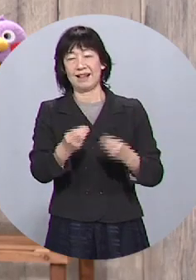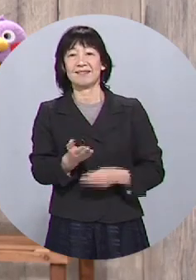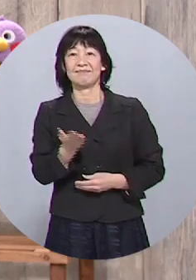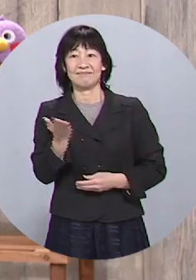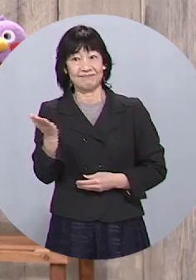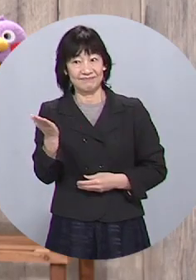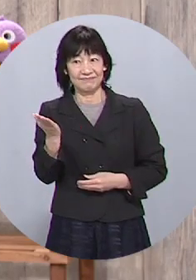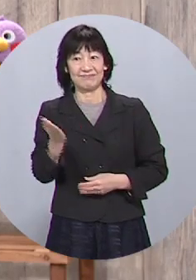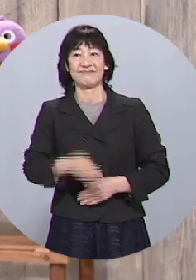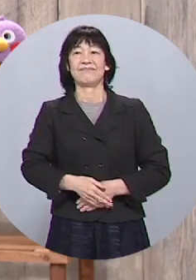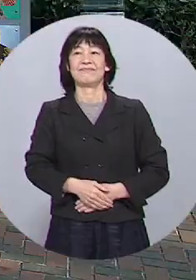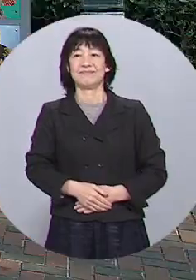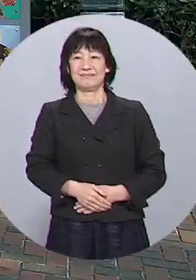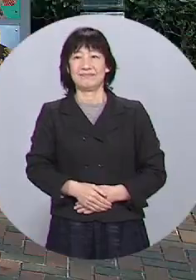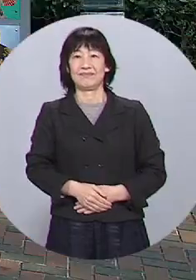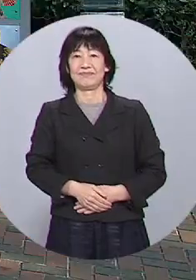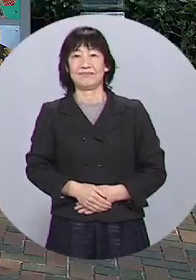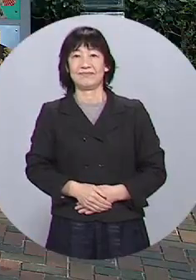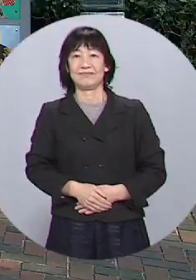覧ください。